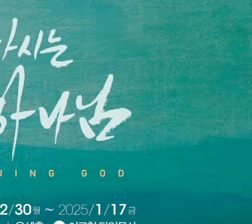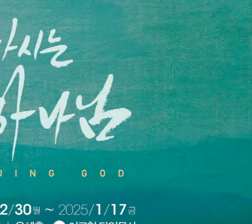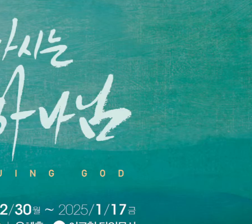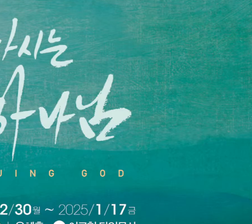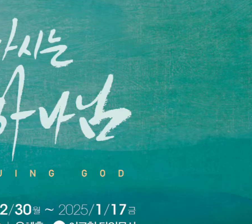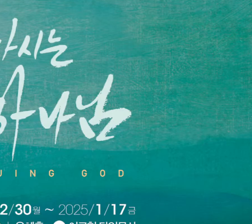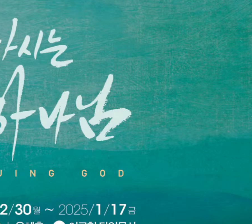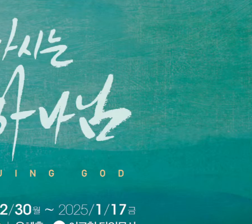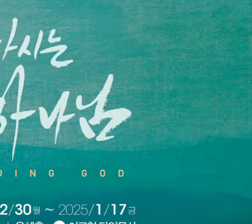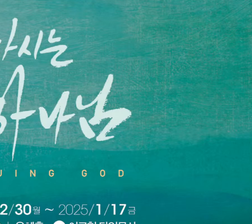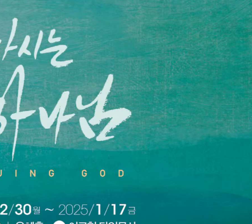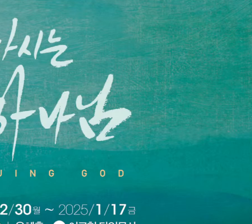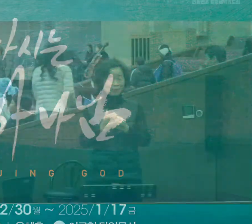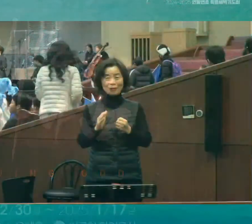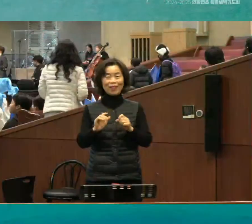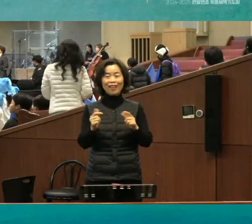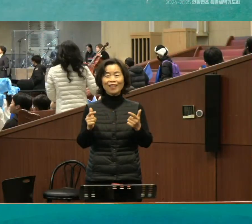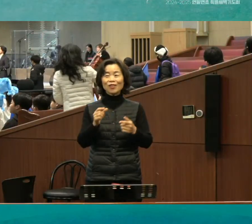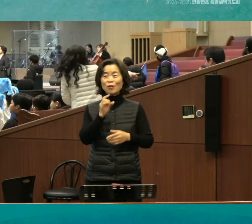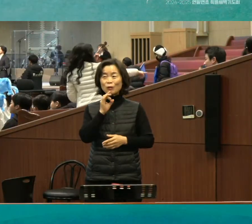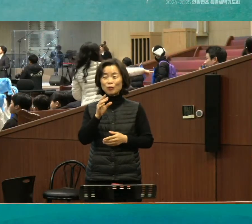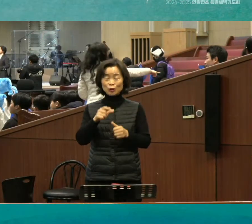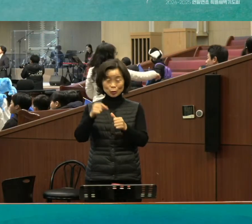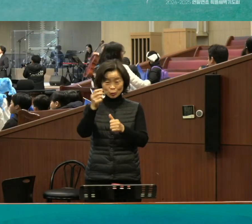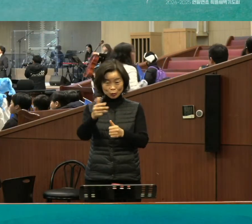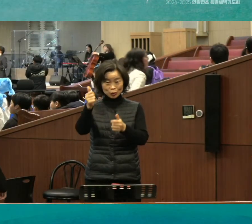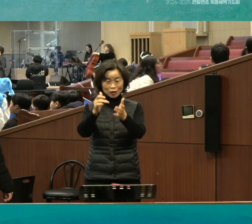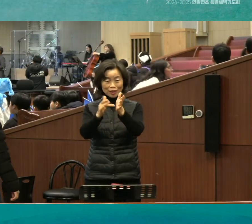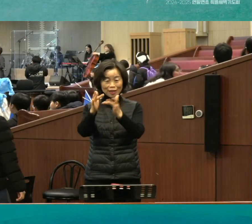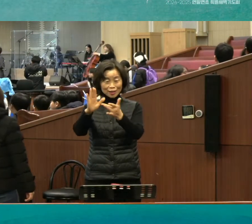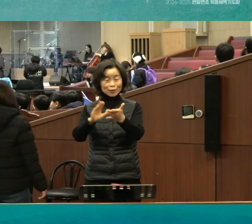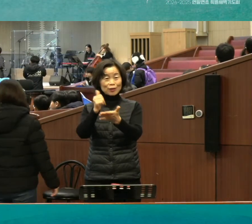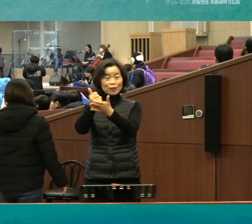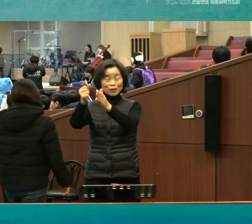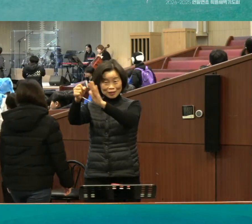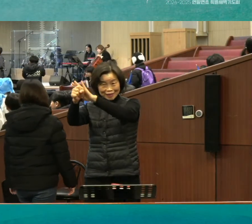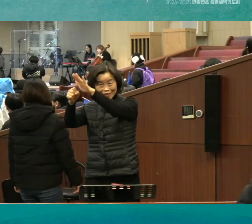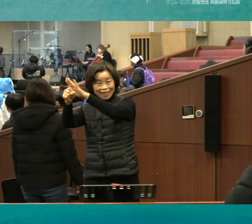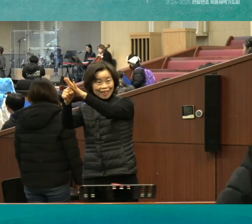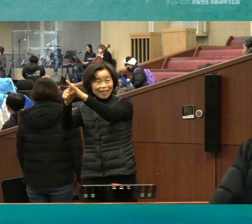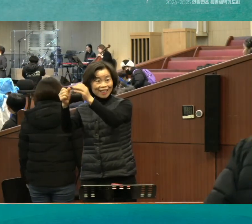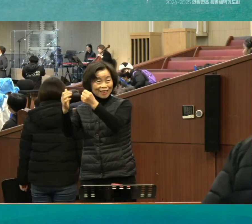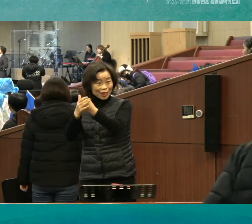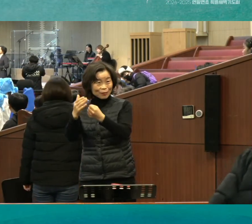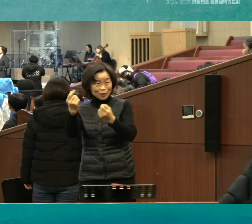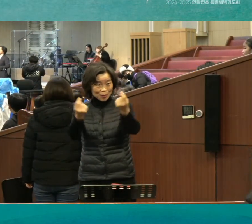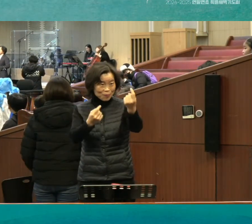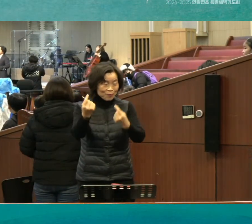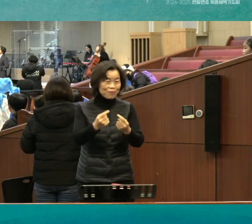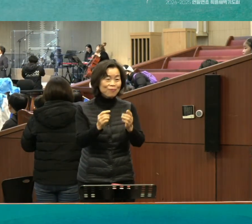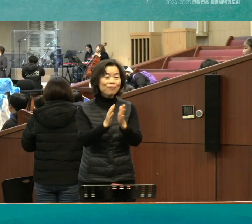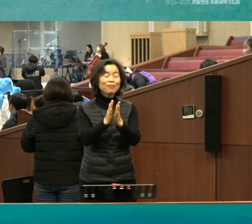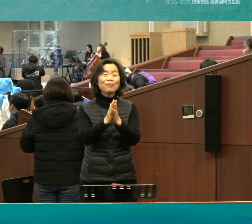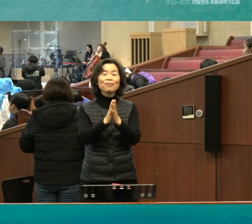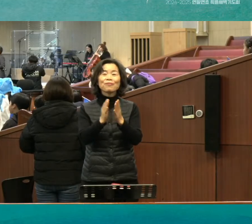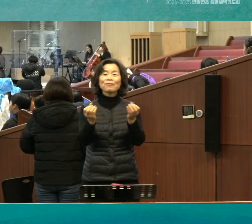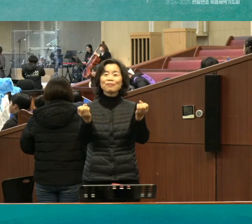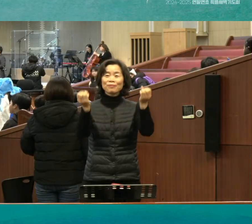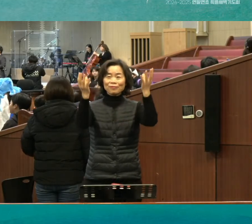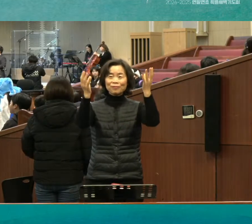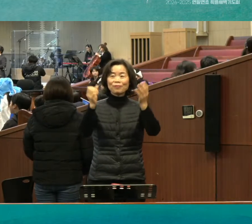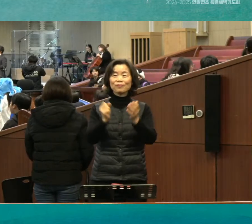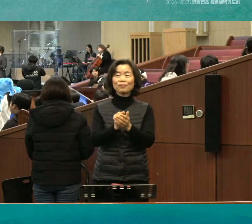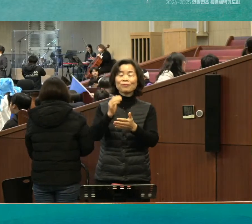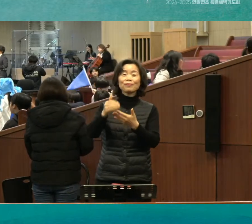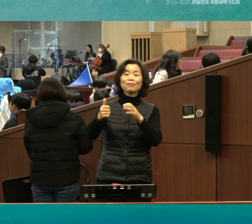것 때문이 아니고 오직 우리 구주 예수 그리스도를 사랑하여서 이 자리에 나온 줄 믿습니다. 할렐루야. 이 시간에 우리 한번